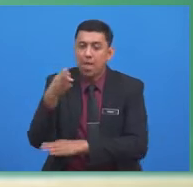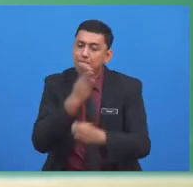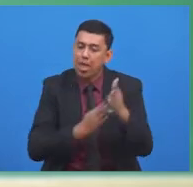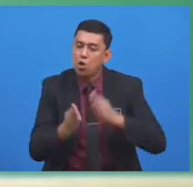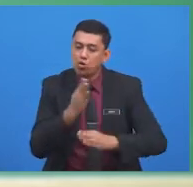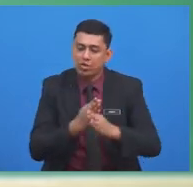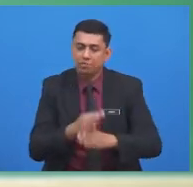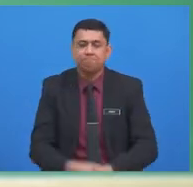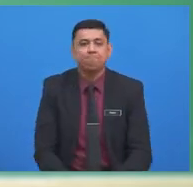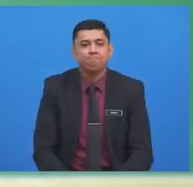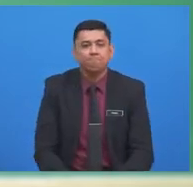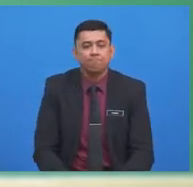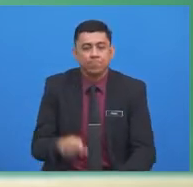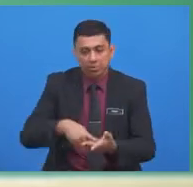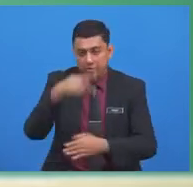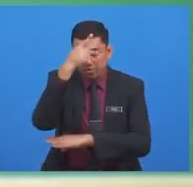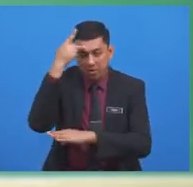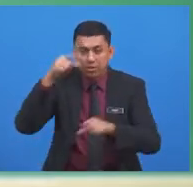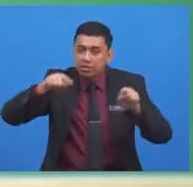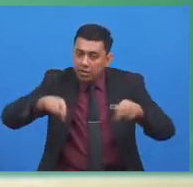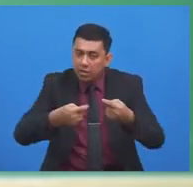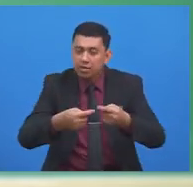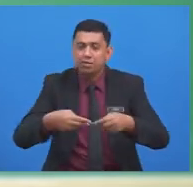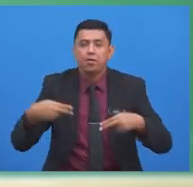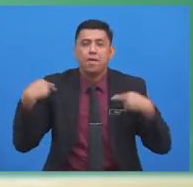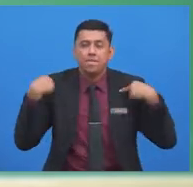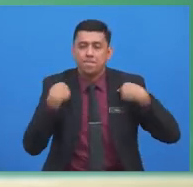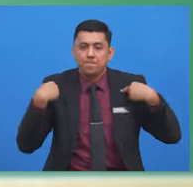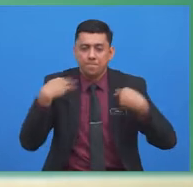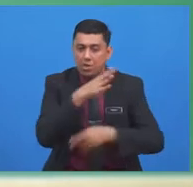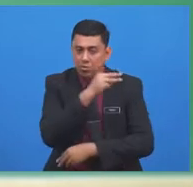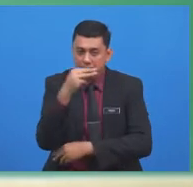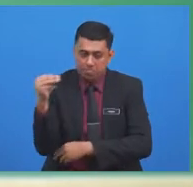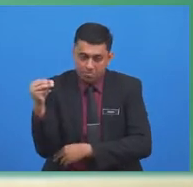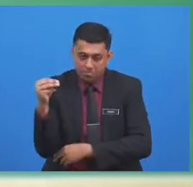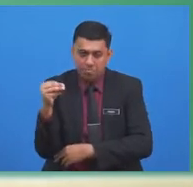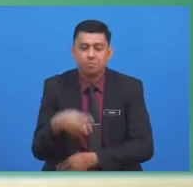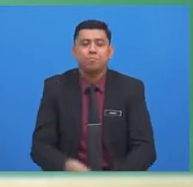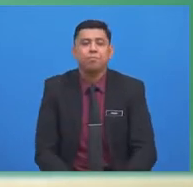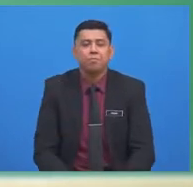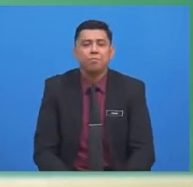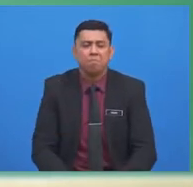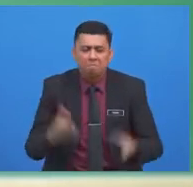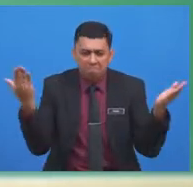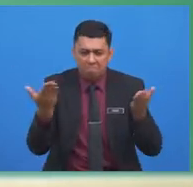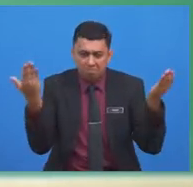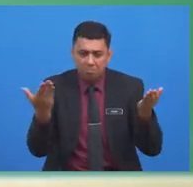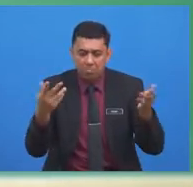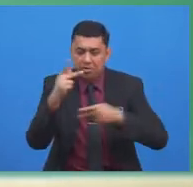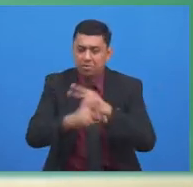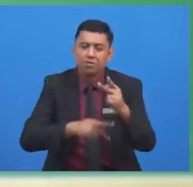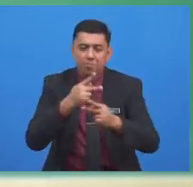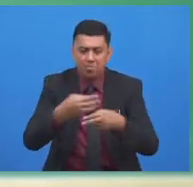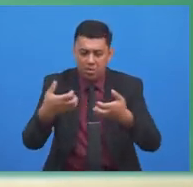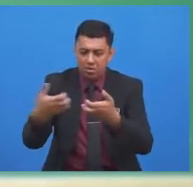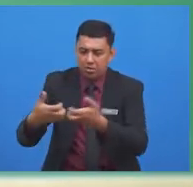biologi. Ini kerana tindakan haiwan, organisma dan mikroorganisma menggalakkan proses